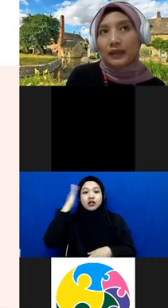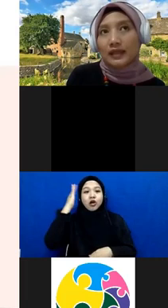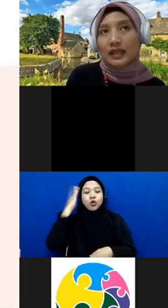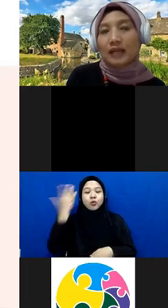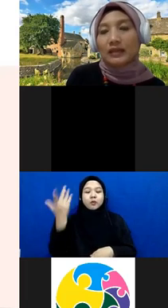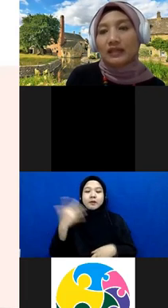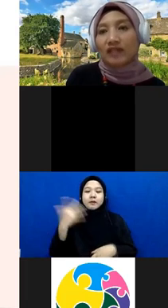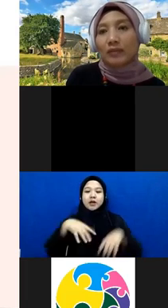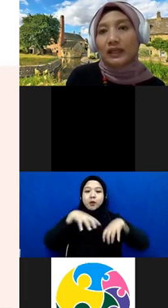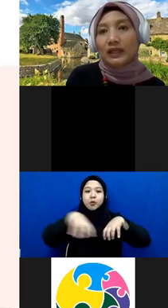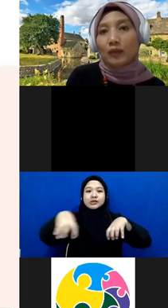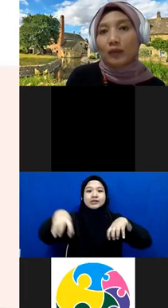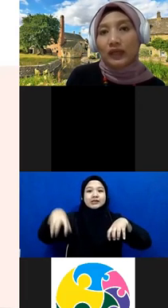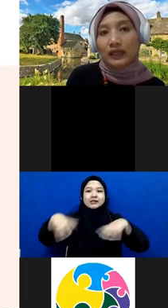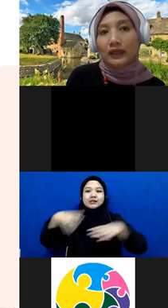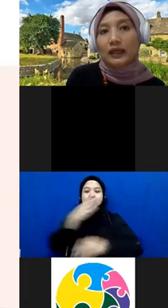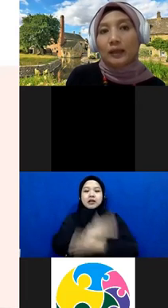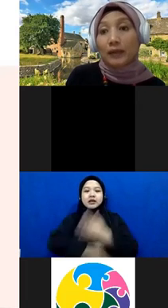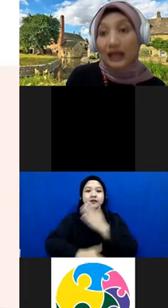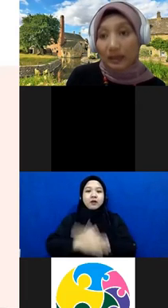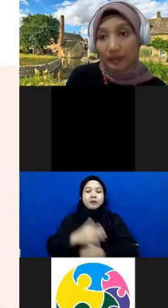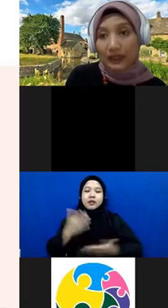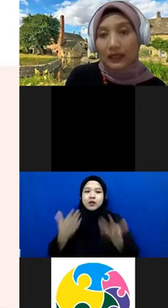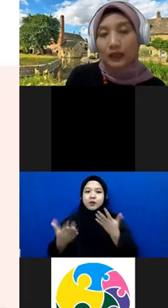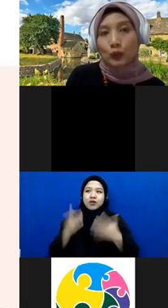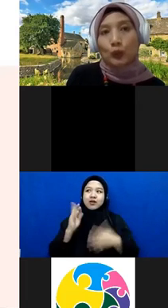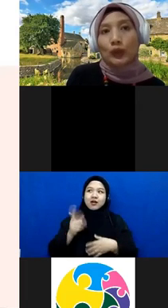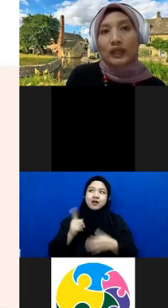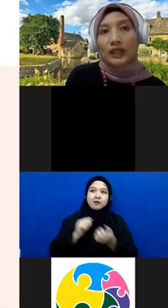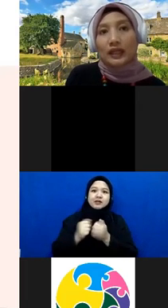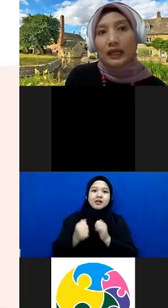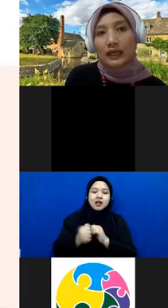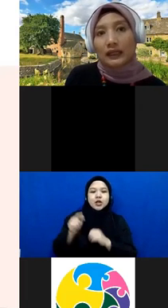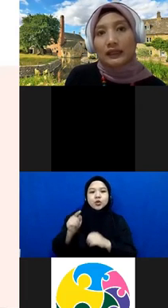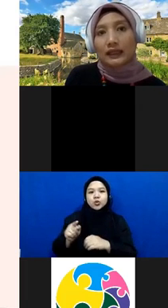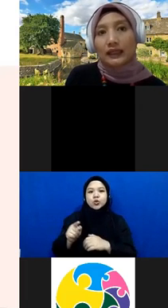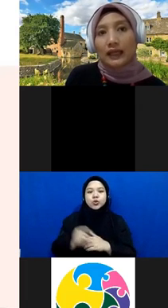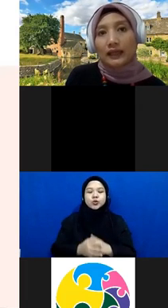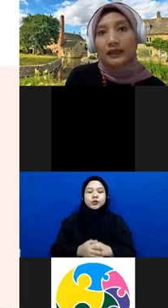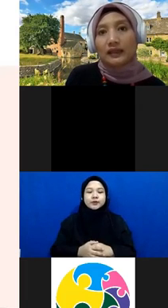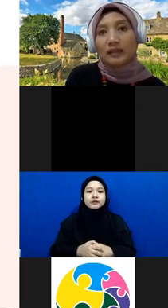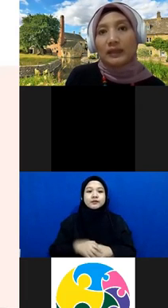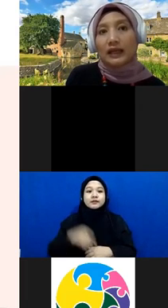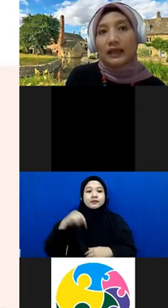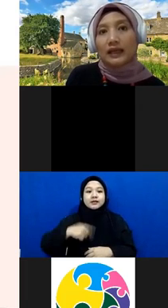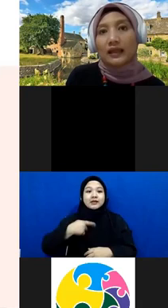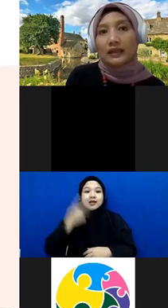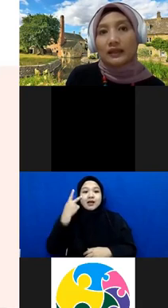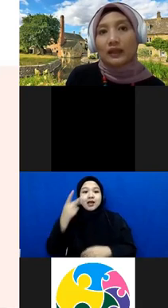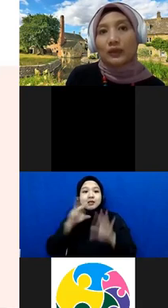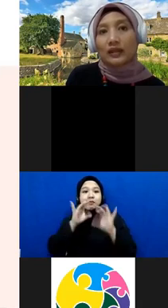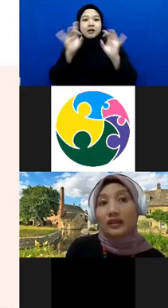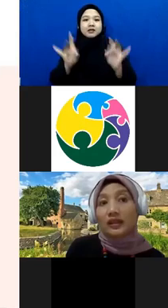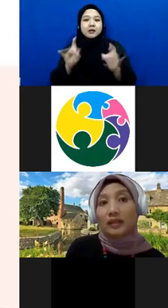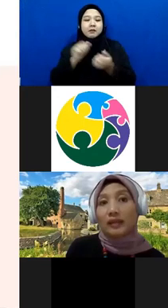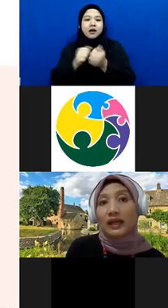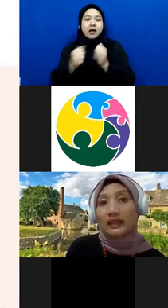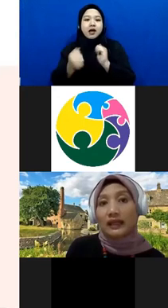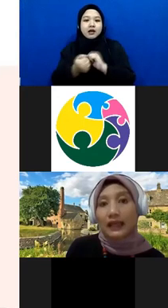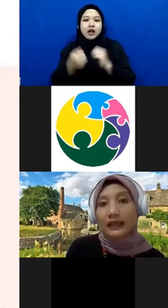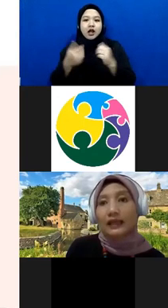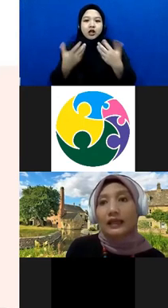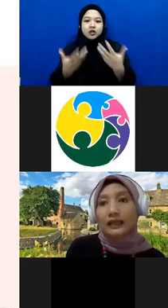sahabat difabel yang mungkin mengalami perkara itu sekarang kita lihat jenis perkara serta jurisdiksi